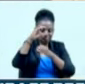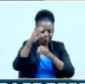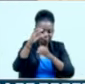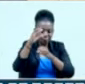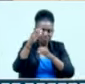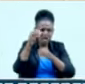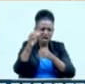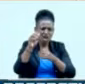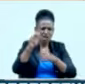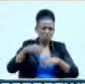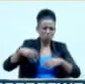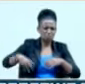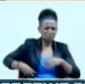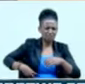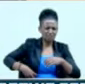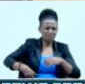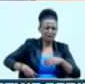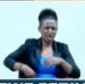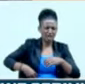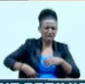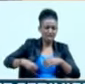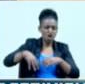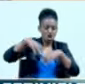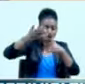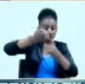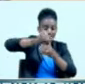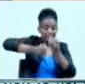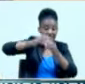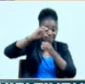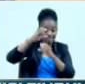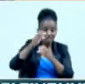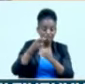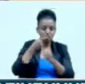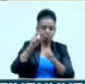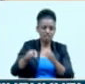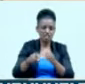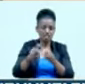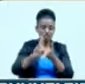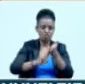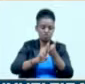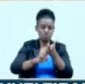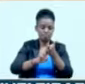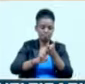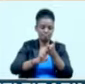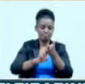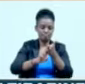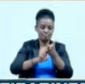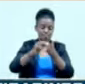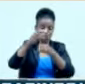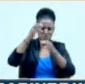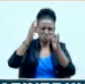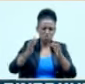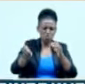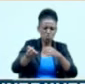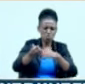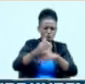bakaba basuzuma umwijima, bakaba basuzuma sida. Hari amatest wakwifashisha ku buryo wapima ibyo bintu byose,